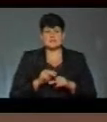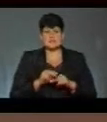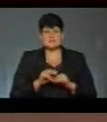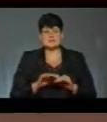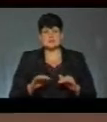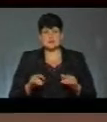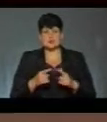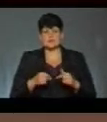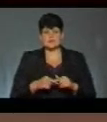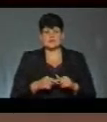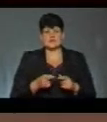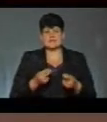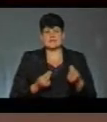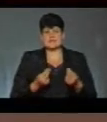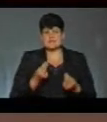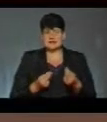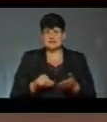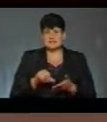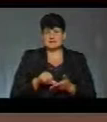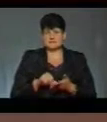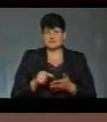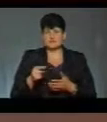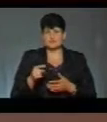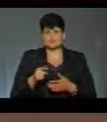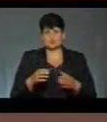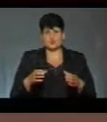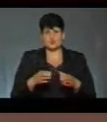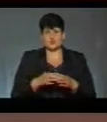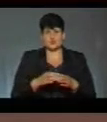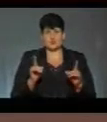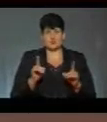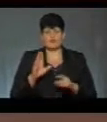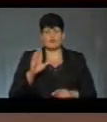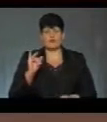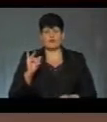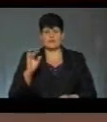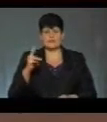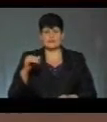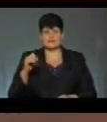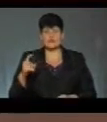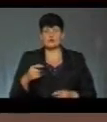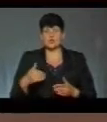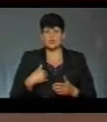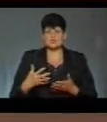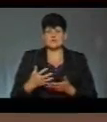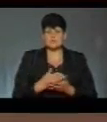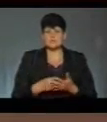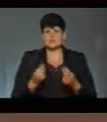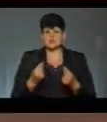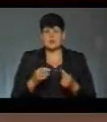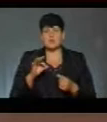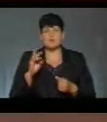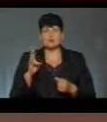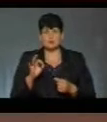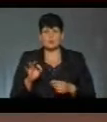організували настільні ігри і виступ тернопільського гурту «Видих». В такий спосіб, каже Назарій Риженко, хочуть зібрати кошти для онкохворих дітей. Більше